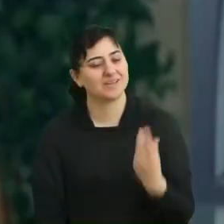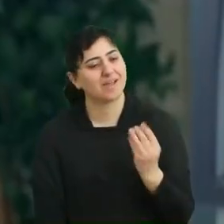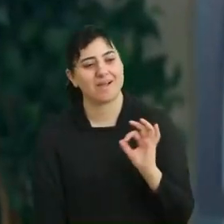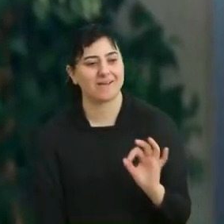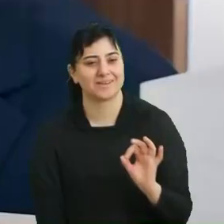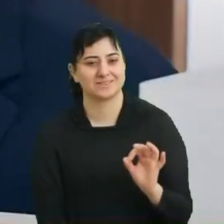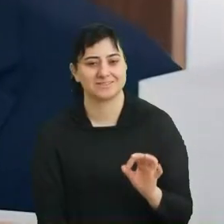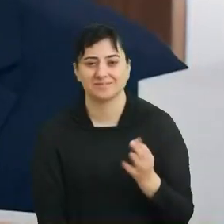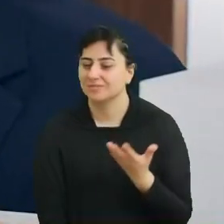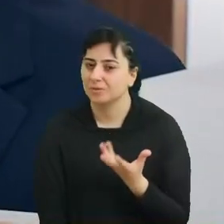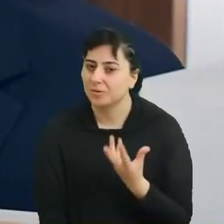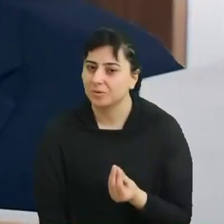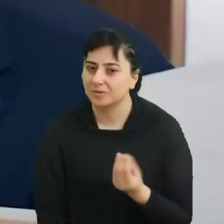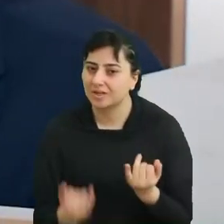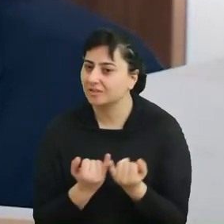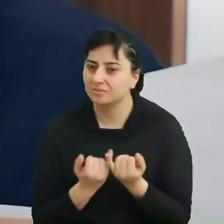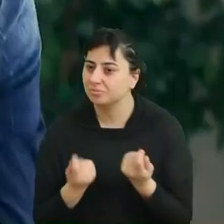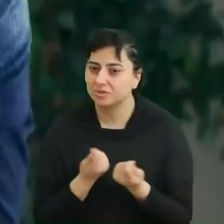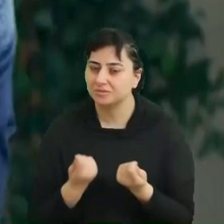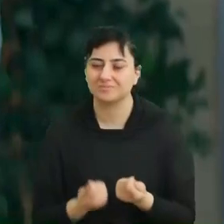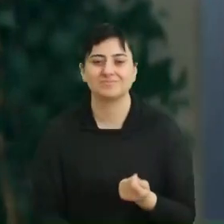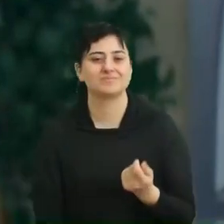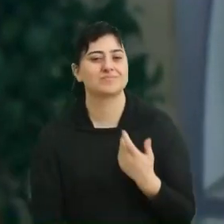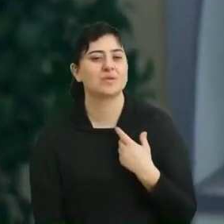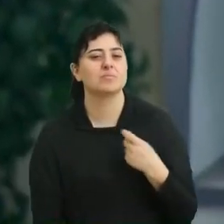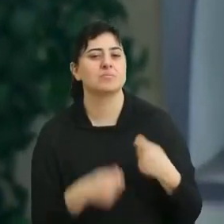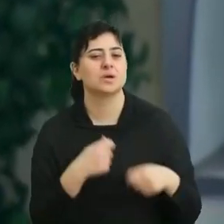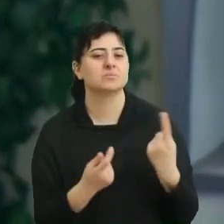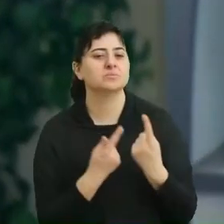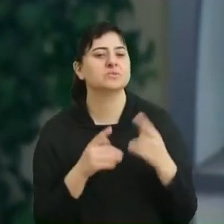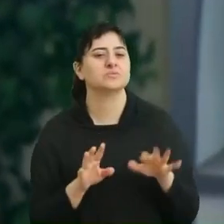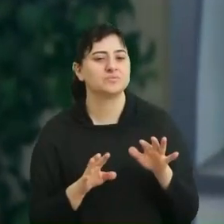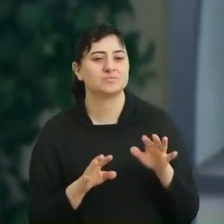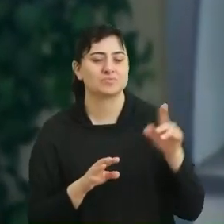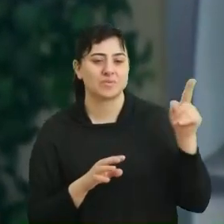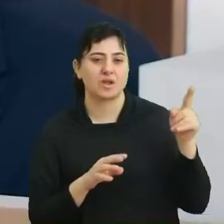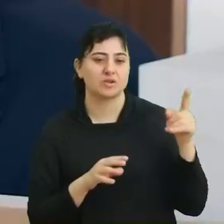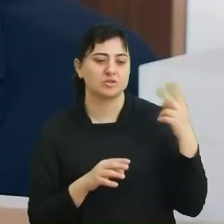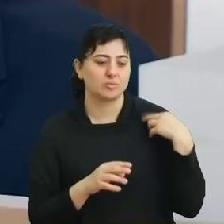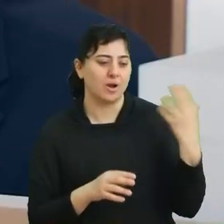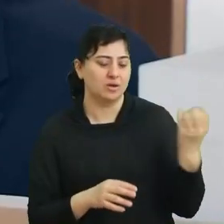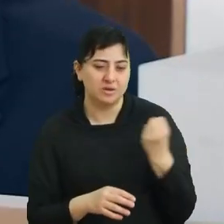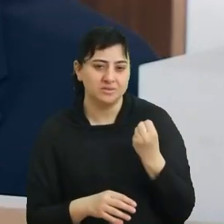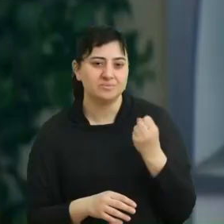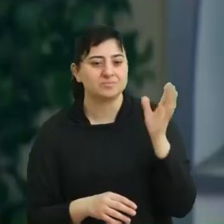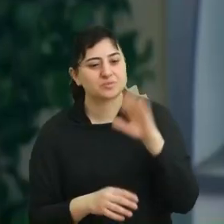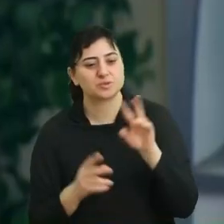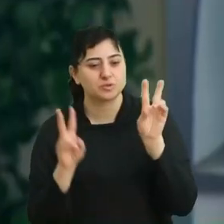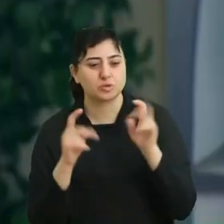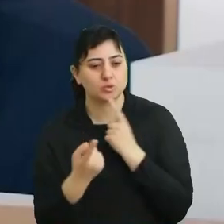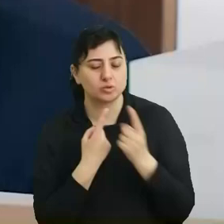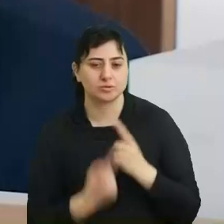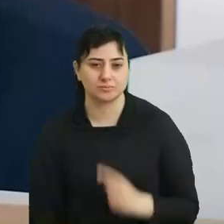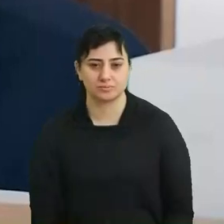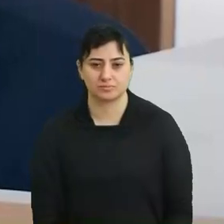be abi, sağ olasın. Hayırdır kardeşim, ne işlemin vardı? Ha yok, benim bankayla bir işim yok da Burhan uyardı diye numara aldım ben. Ben seninle başka bir konu hakkında konuşmaya